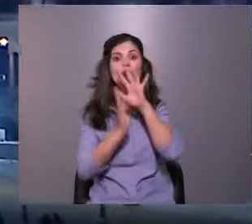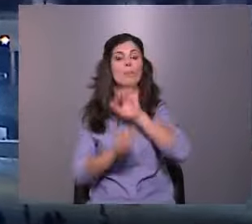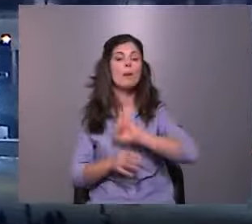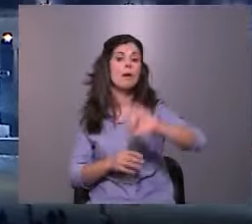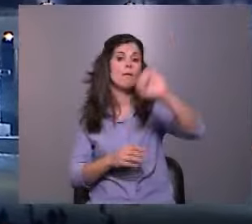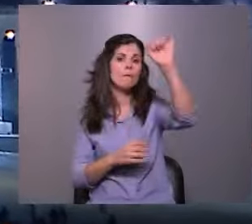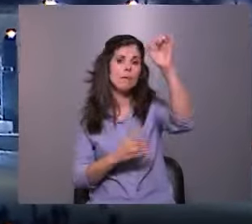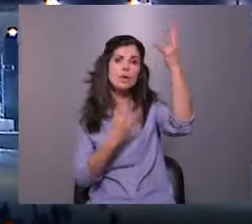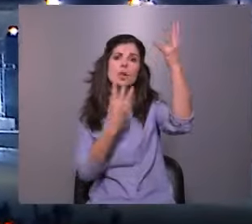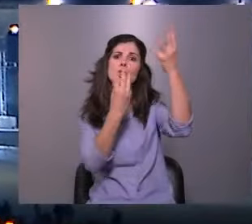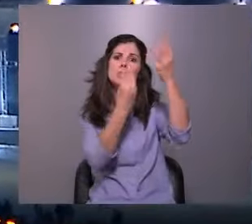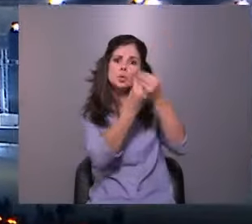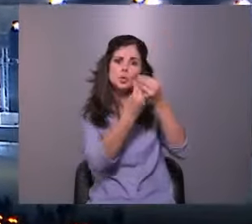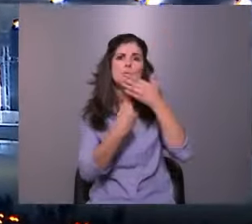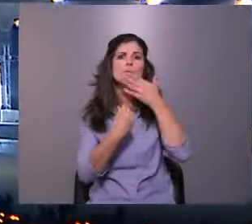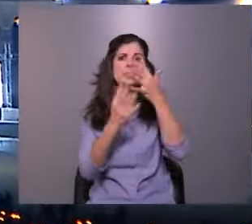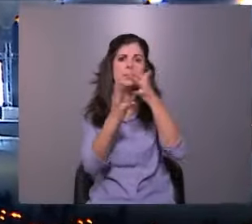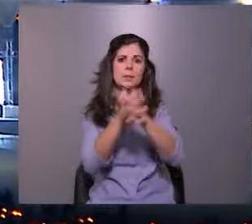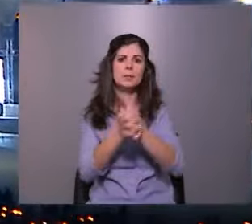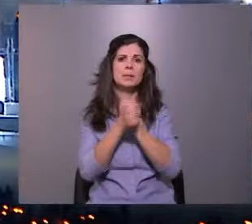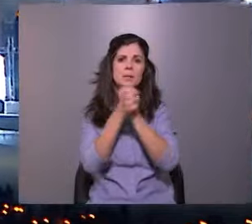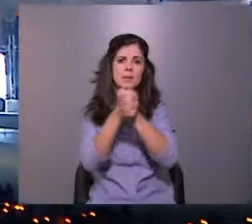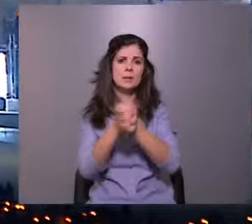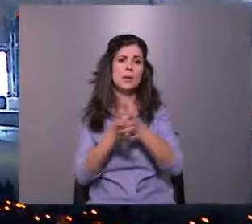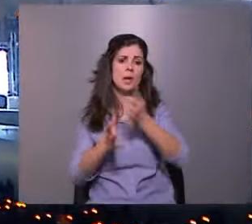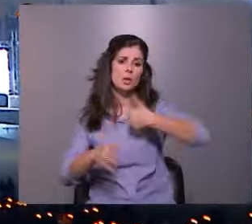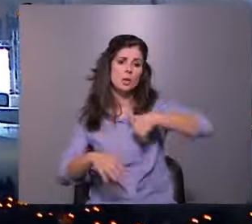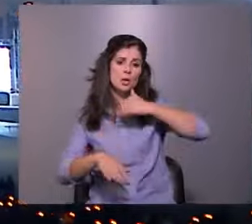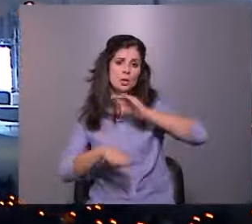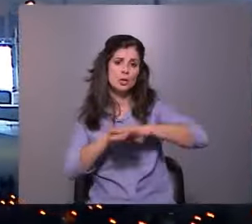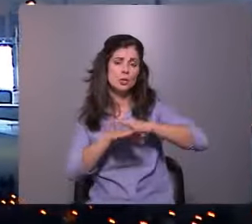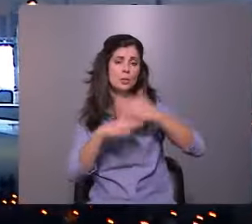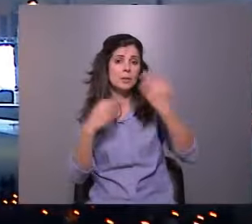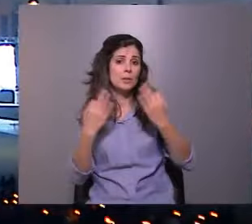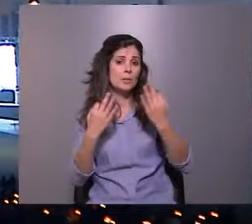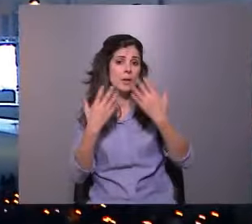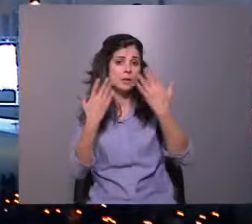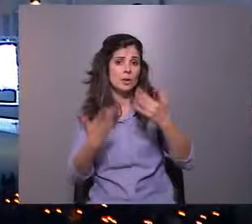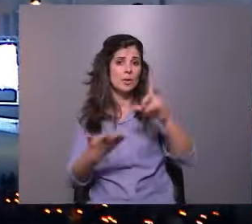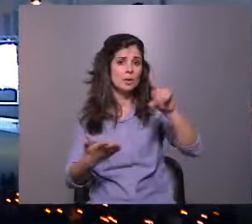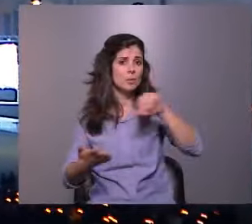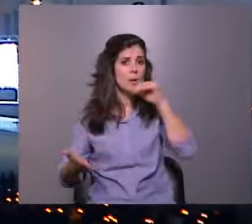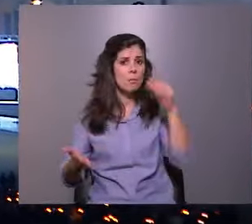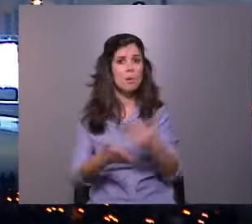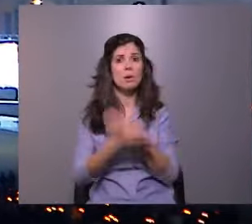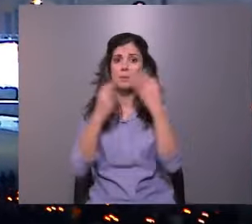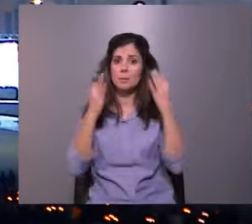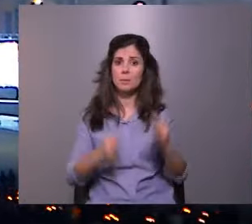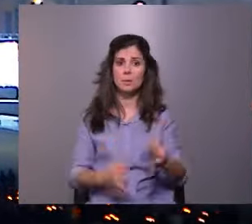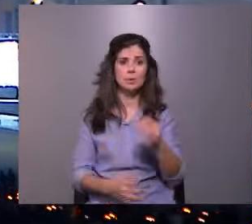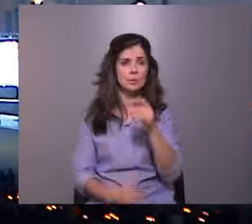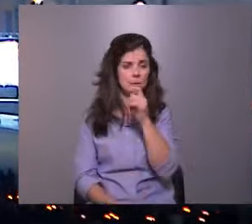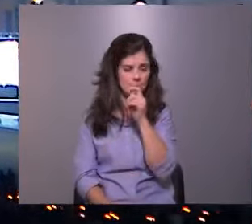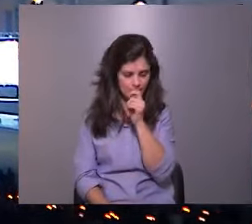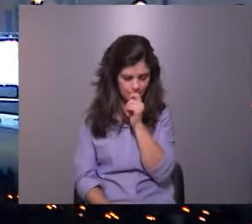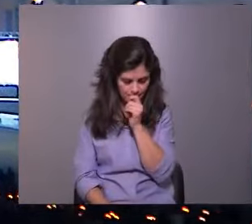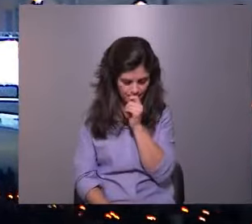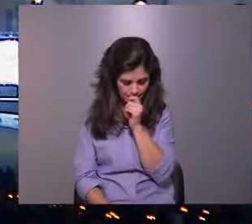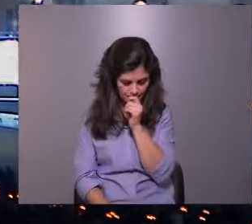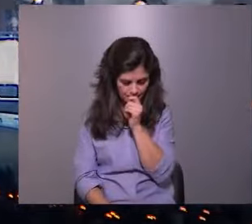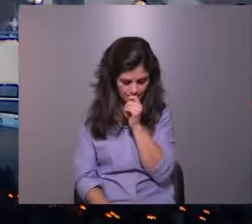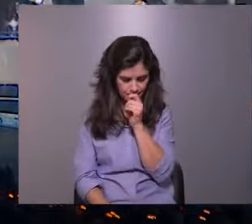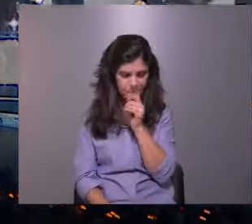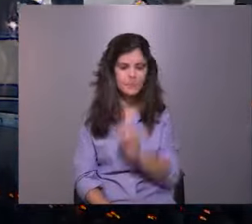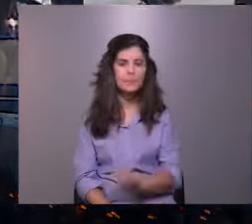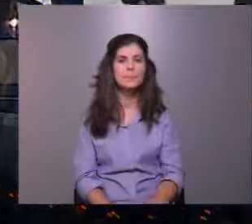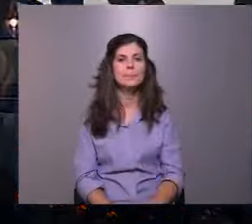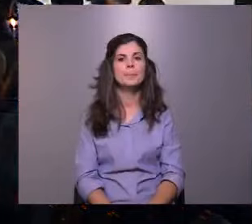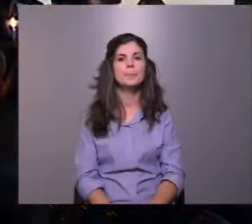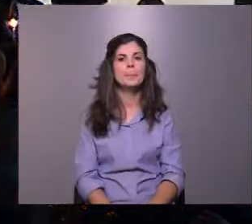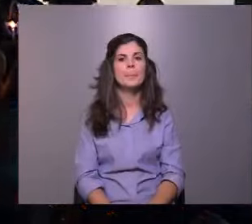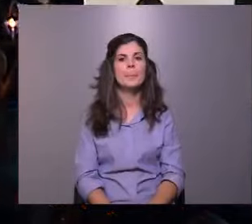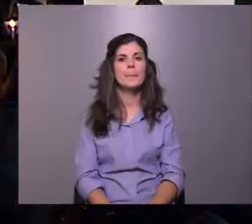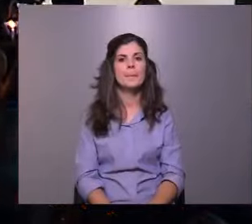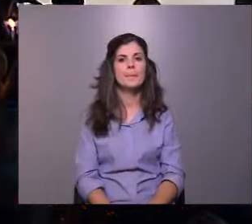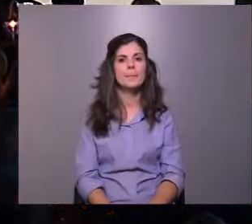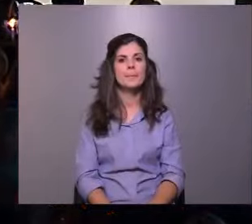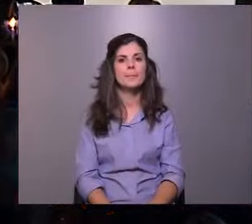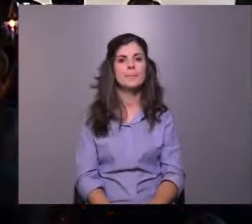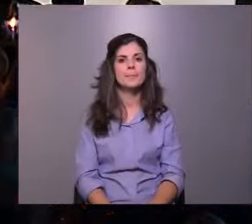Zdrowaś Maryjo, łaski pełna, Pan z Tobą, błogosławionaś Ty między niewiastami